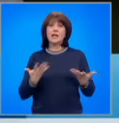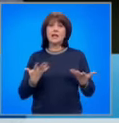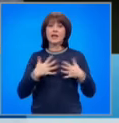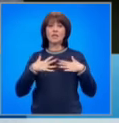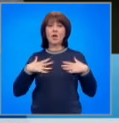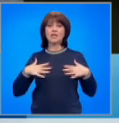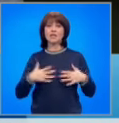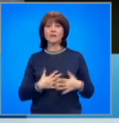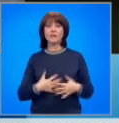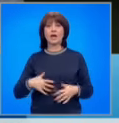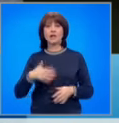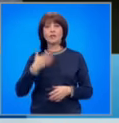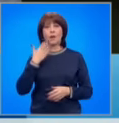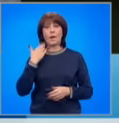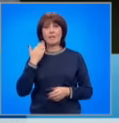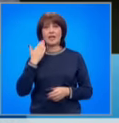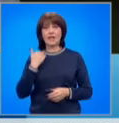на младежите.